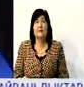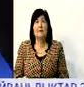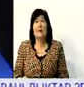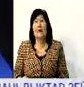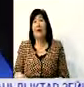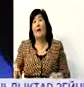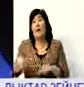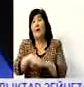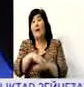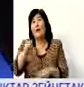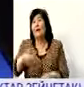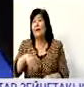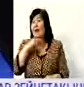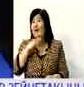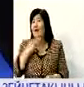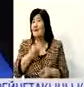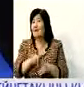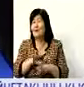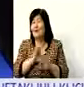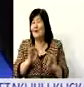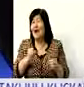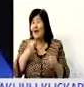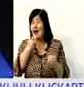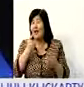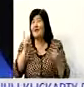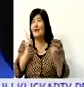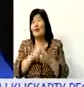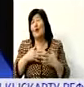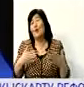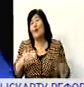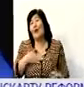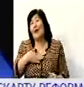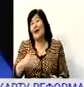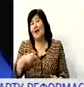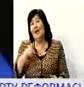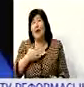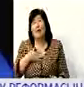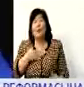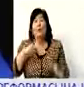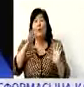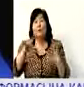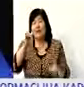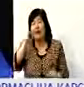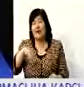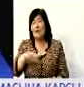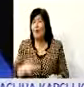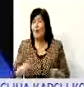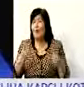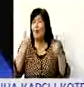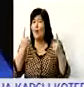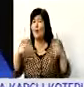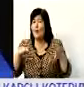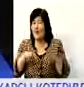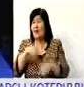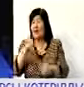Көрермендердің ықыласы өте керемет, сырайлы өте керемет қарсы алды. Көп рахметімді айтамын. Өзімнің ойым бойынша, Қазақстан бойынша үлкен деңгейдегі